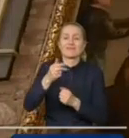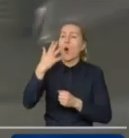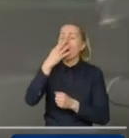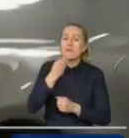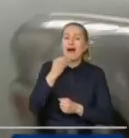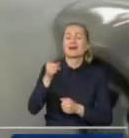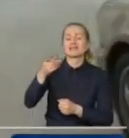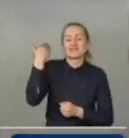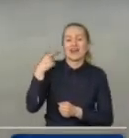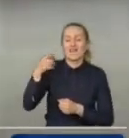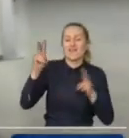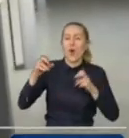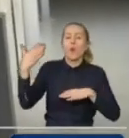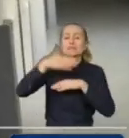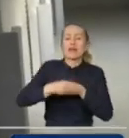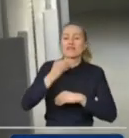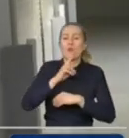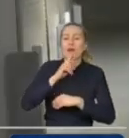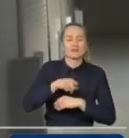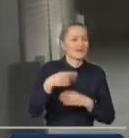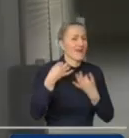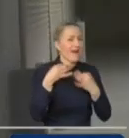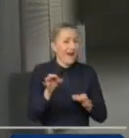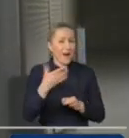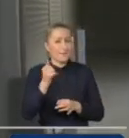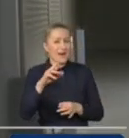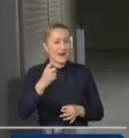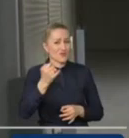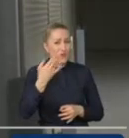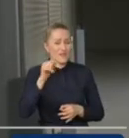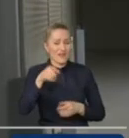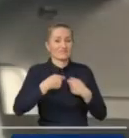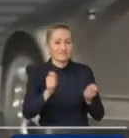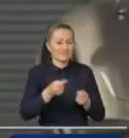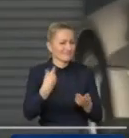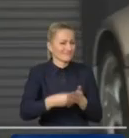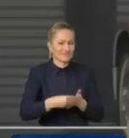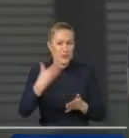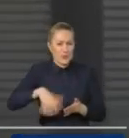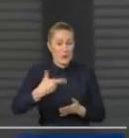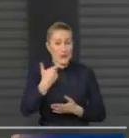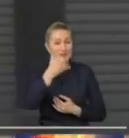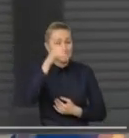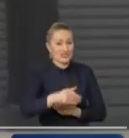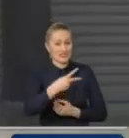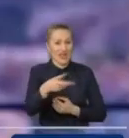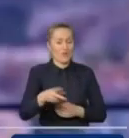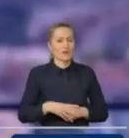Wieczerza. I fortuna za auto Maradony. Za kilka dni licytacja srebrnego Porsche. Cena wywoławcza 200 tysięcy